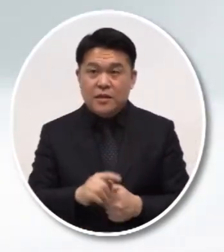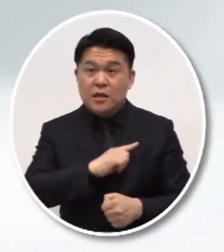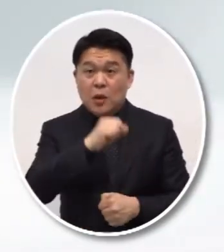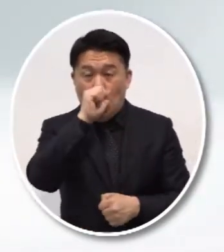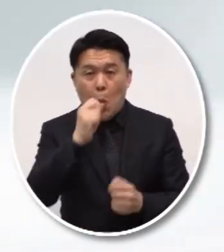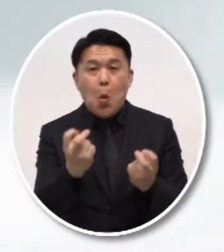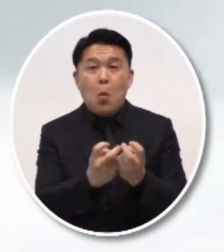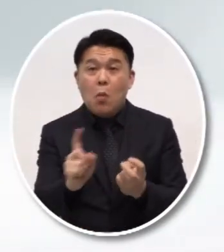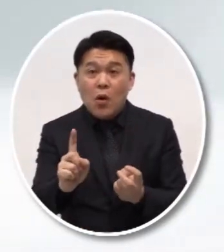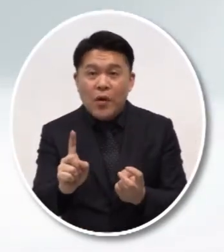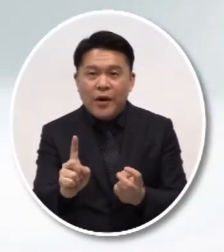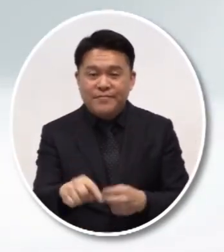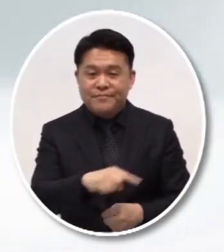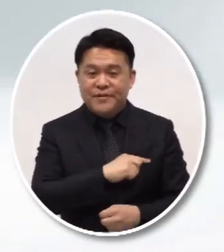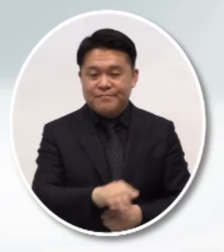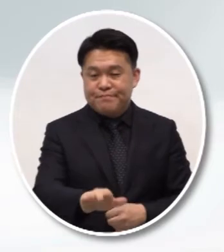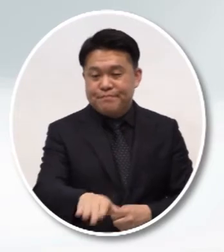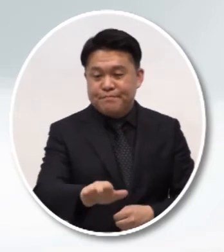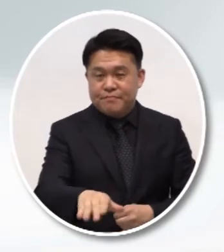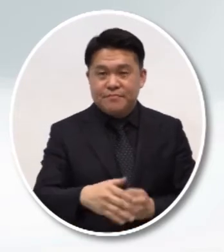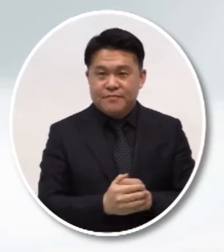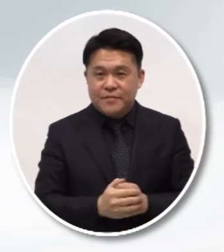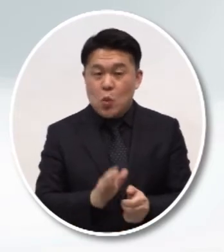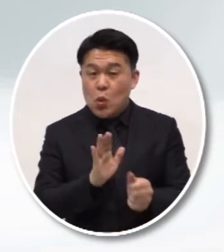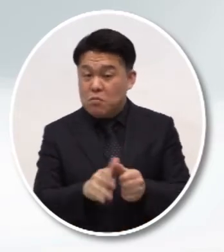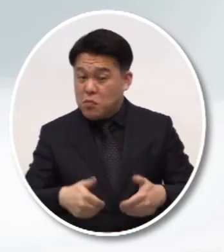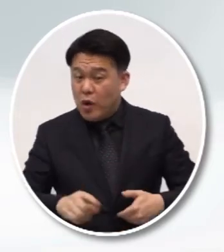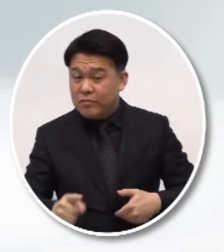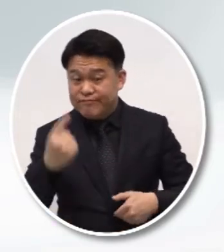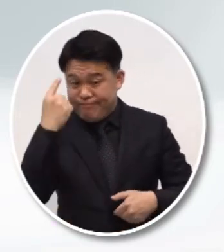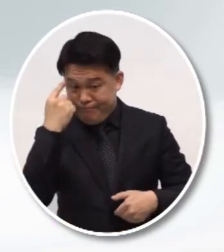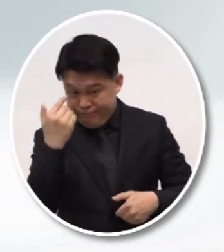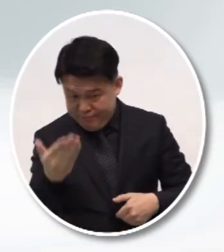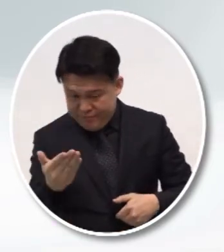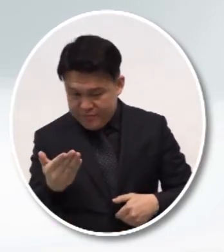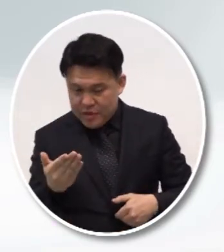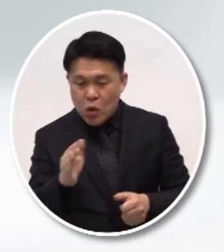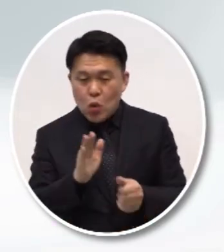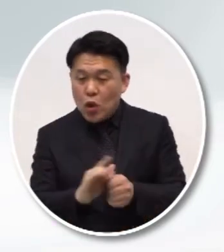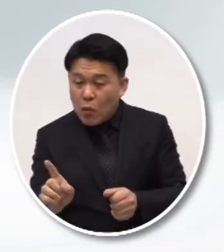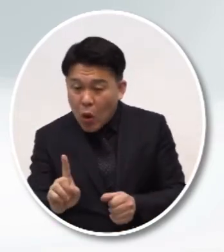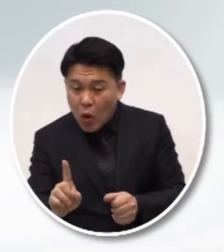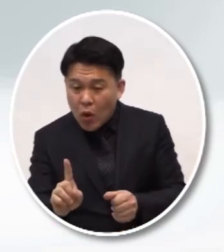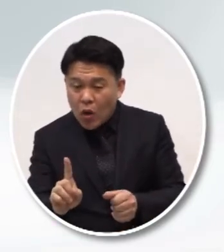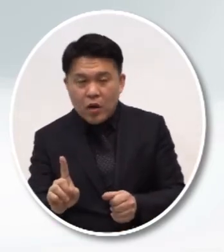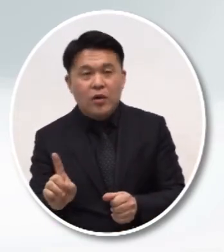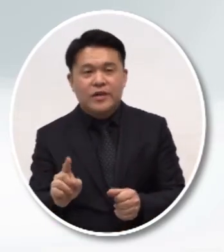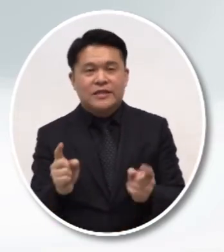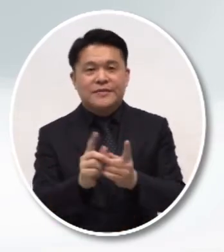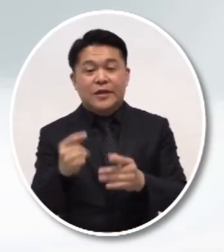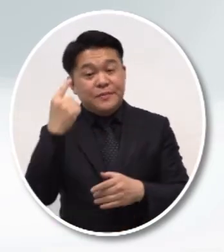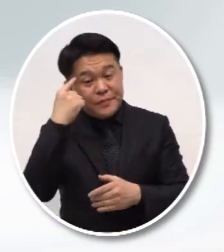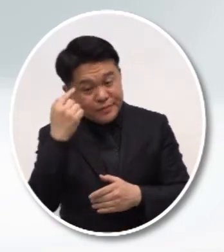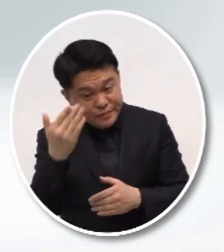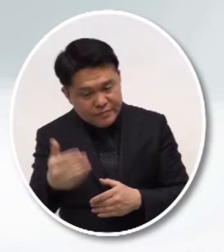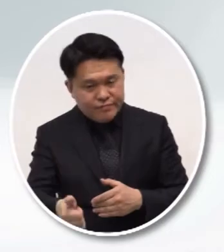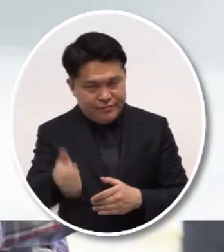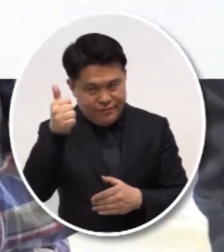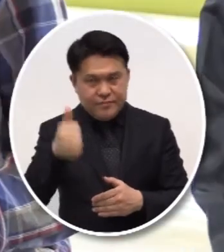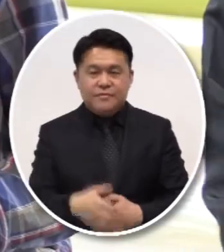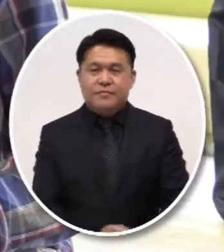좋은 에티켓은 먼저 장애인에게 도움이 필요한지, 어떤 것을 도와주면 좋을지 직접 확인하는